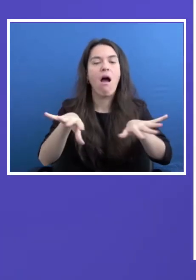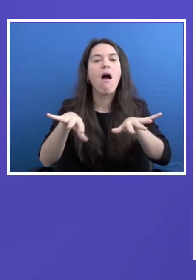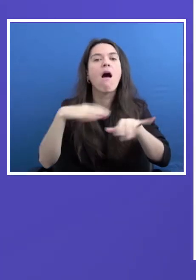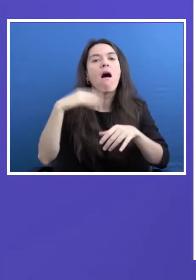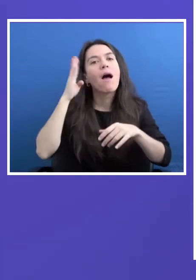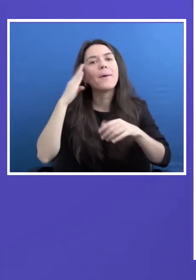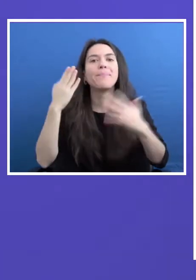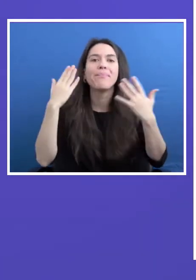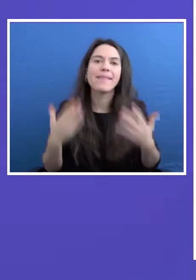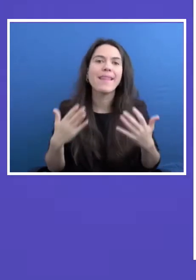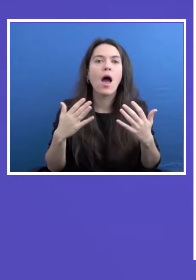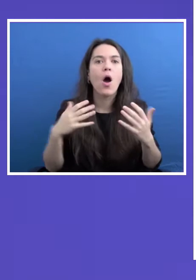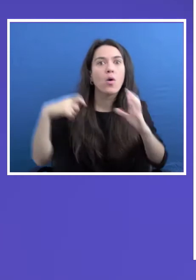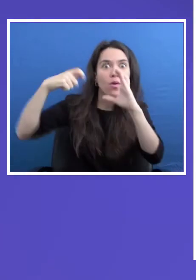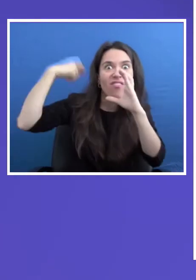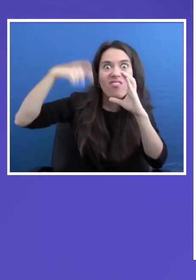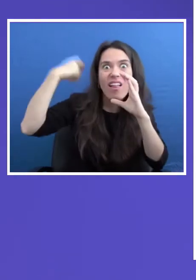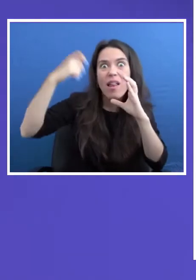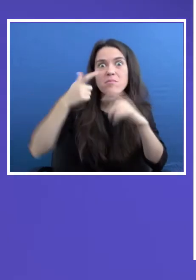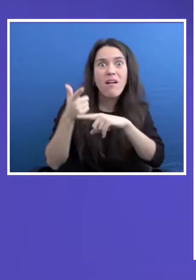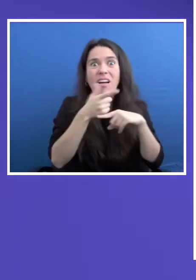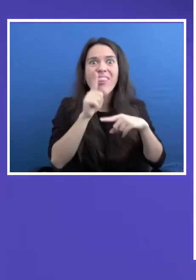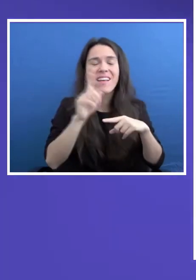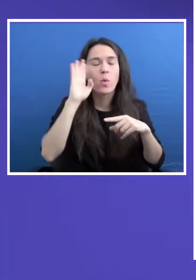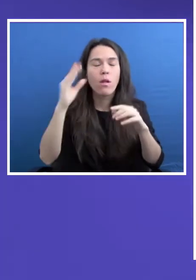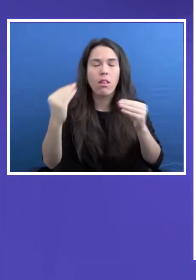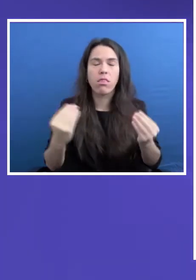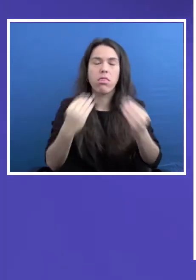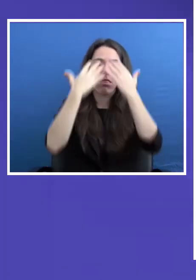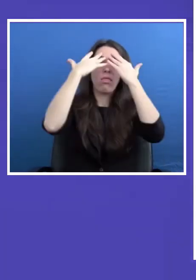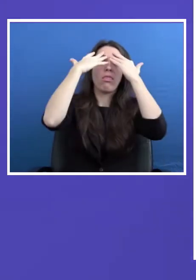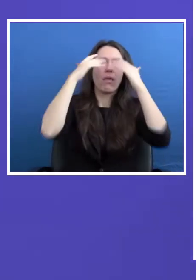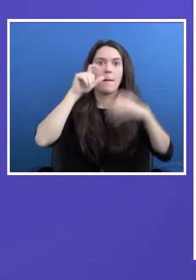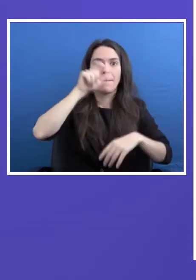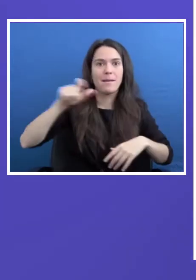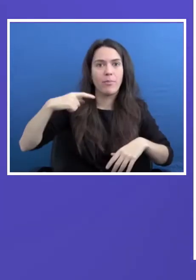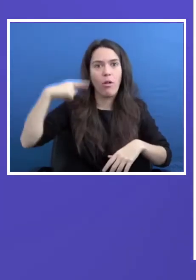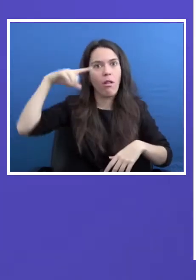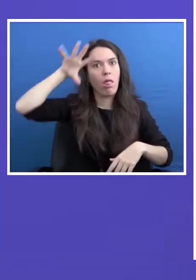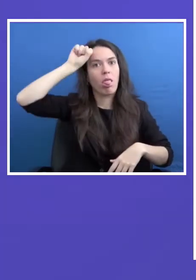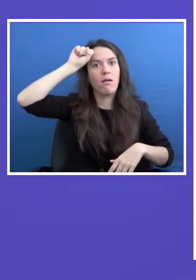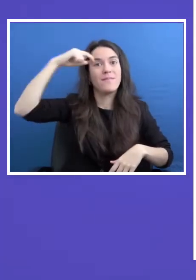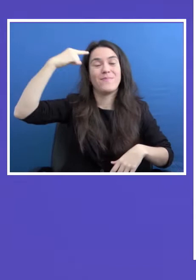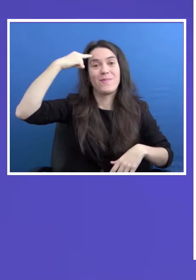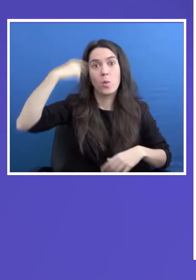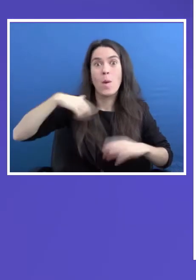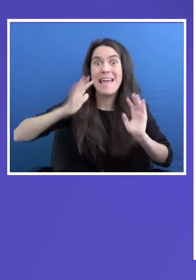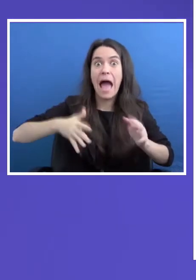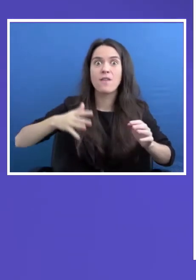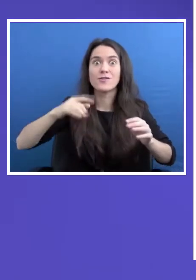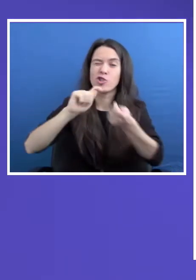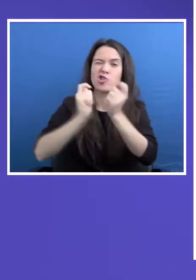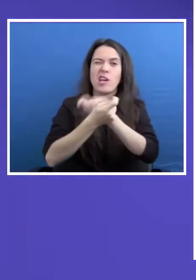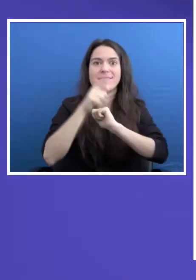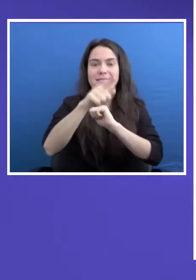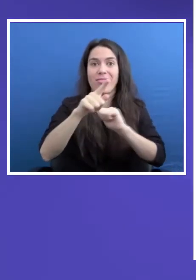حقيقيه، وده هيكون نتيجه بقى ان هم موجودين عندنا بيتفاعلوا معانا بيكلمونا واحنا كمان موجودين، فتبادل الزيارات وان